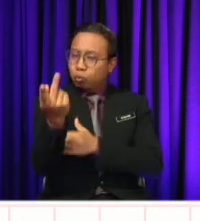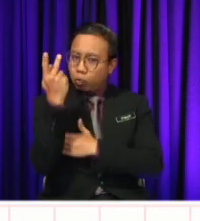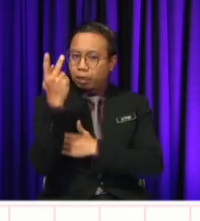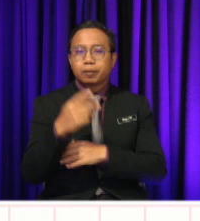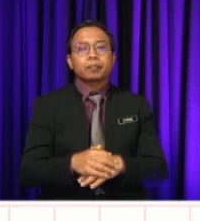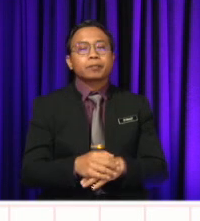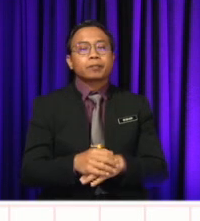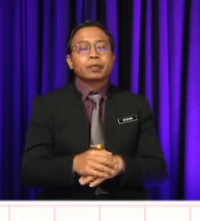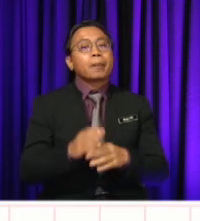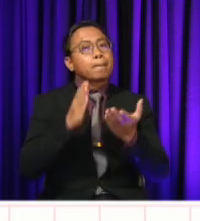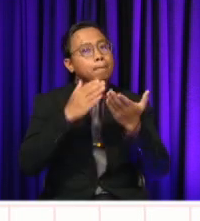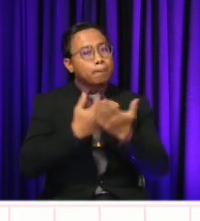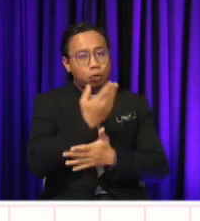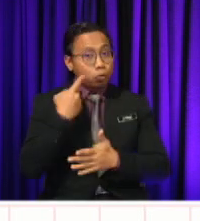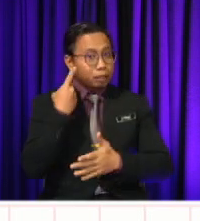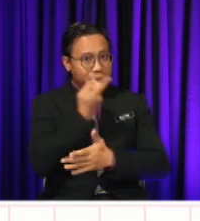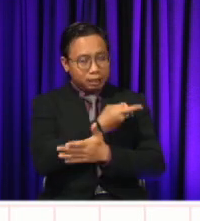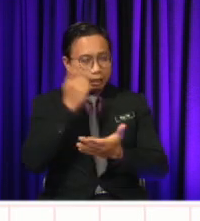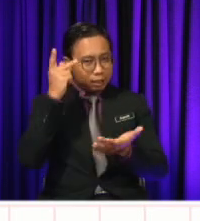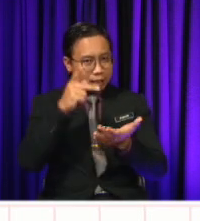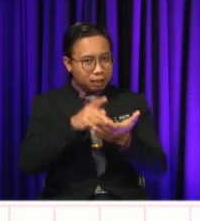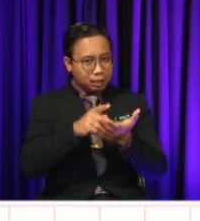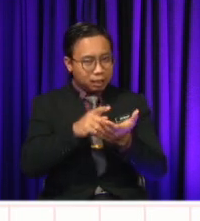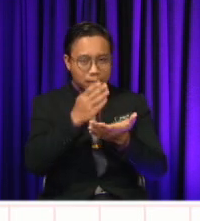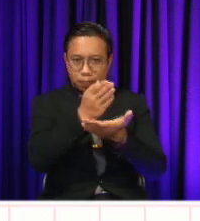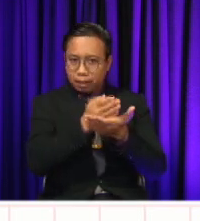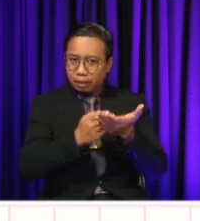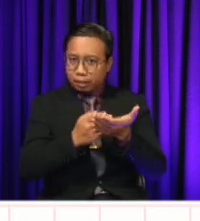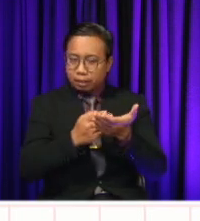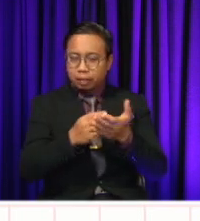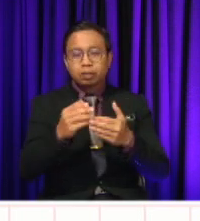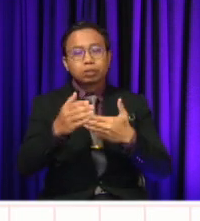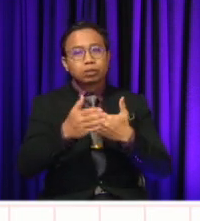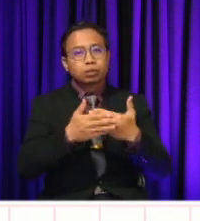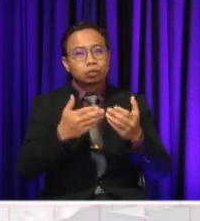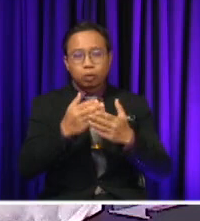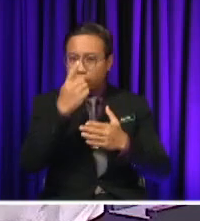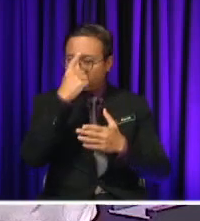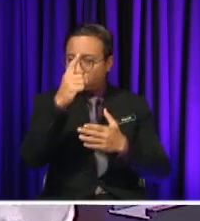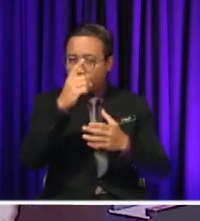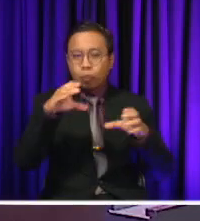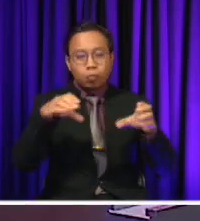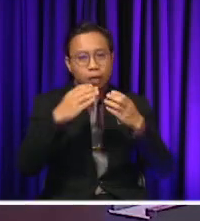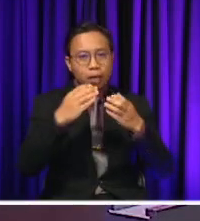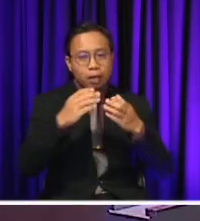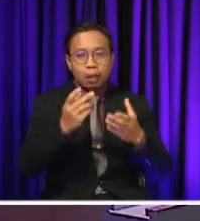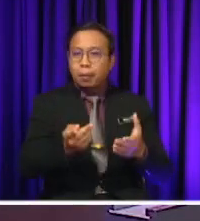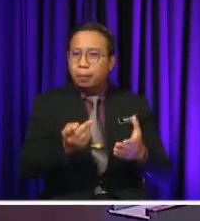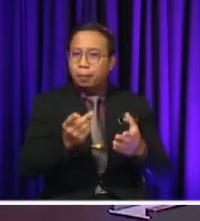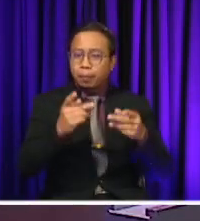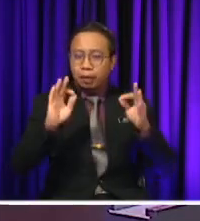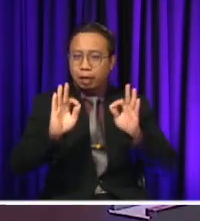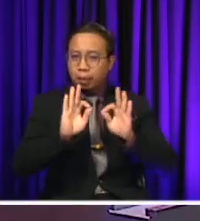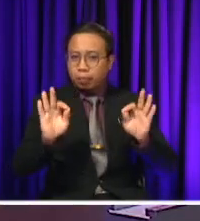setelah itu barulah kita kenal pasti bahagia yang sesuai untuk membina bagian perabot itu